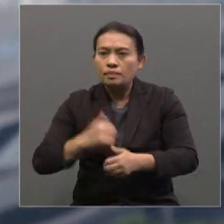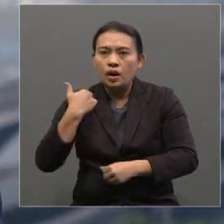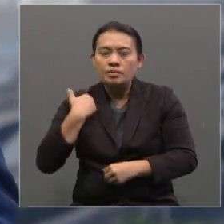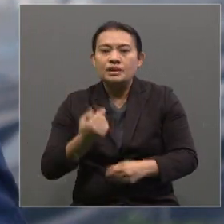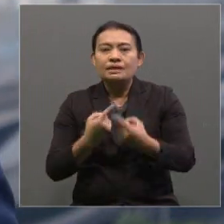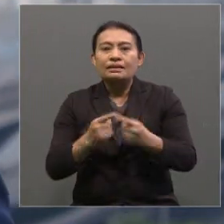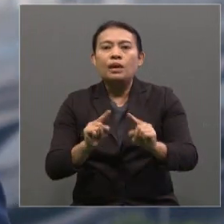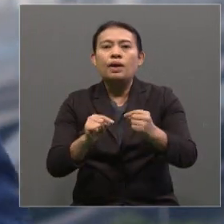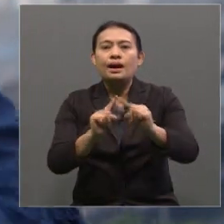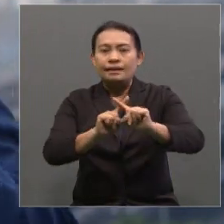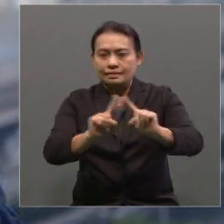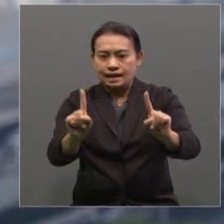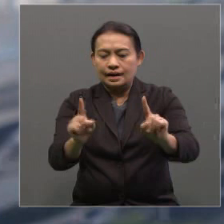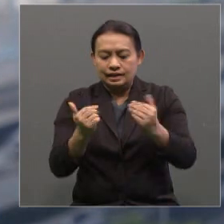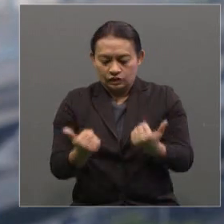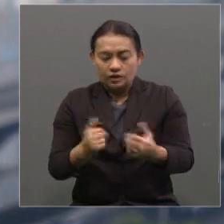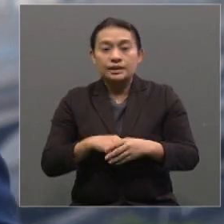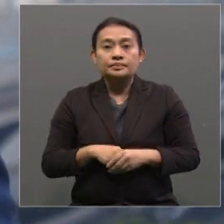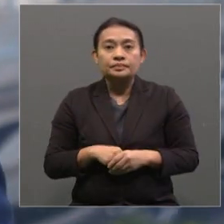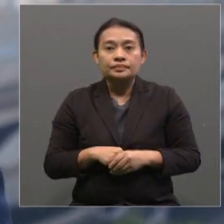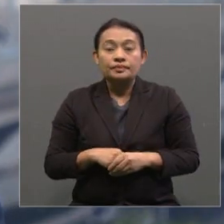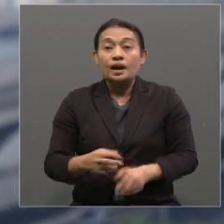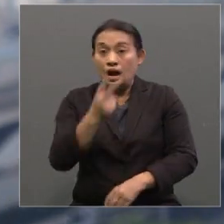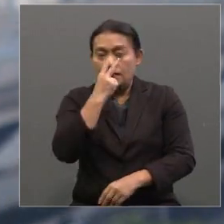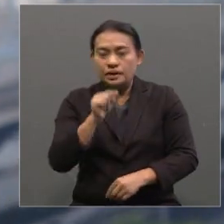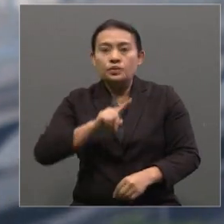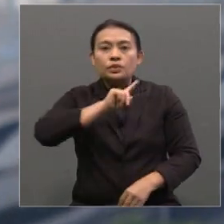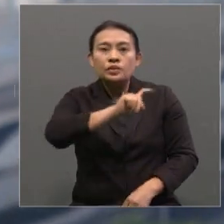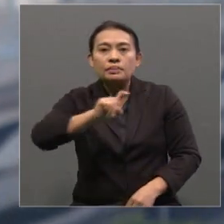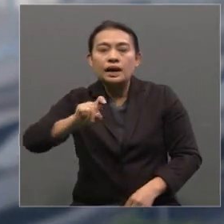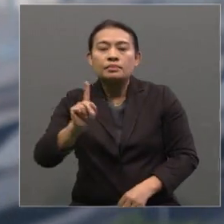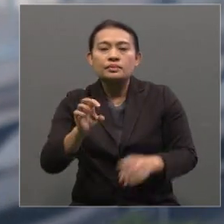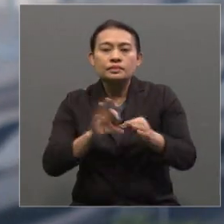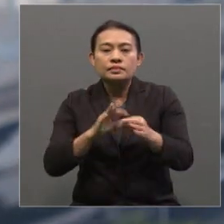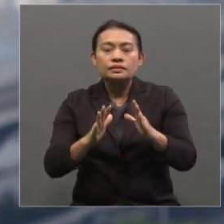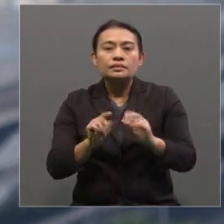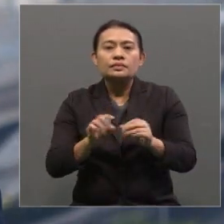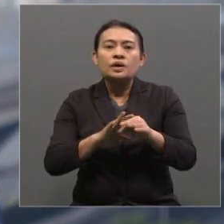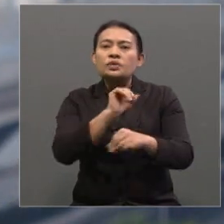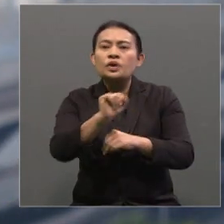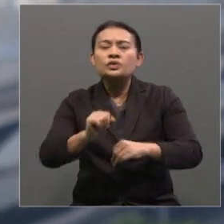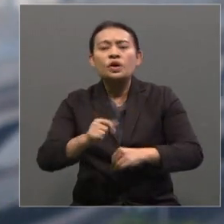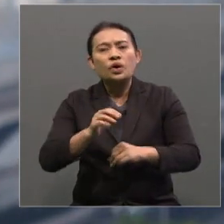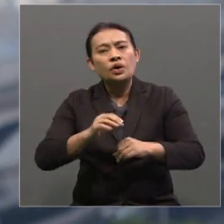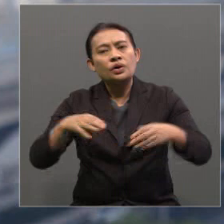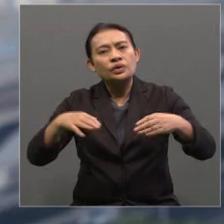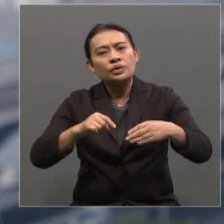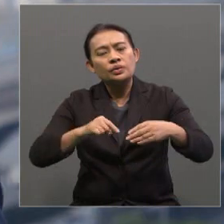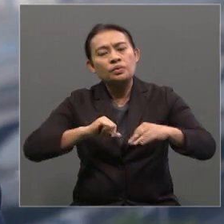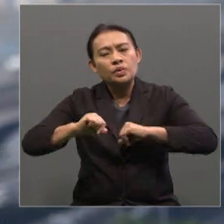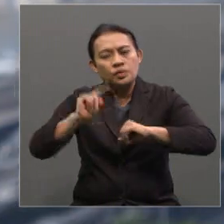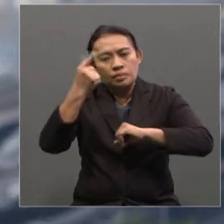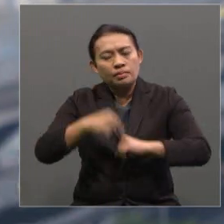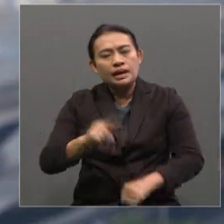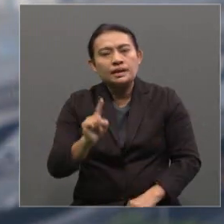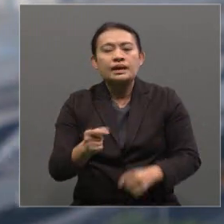มันต่างออกไปจากยุคนี้เดี๋ยววันนี้เราจะไปเกาะติดไปสอบถามว่าพูดแทนในดวงใจของคนรุ่นใหม่ยุคนี้จะเป็นอย่างไรและ